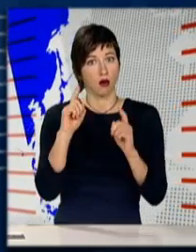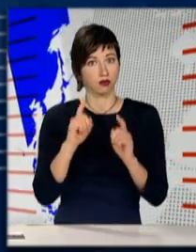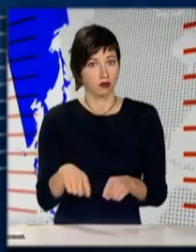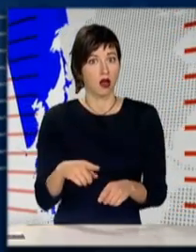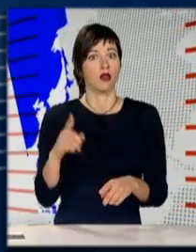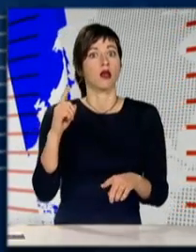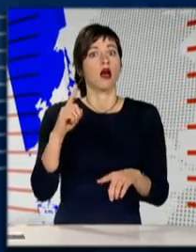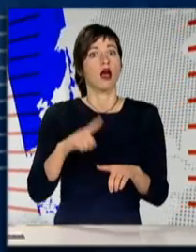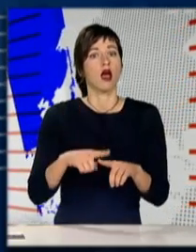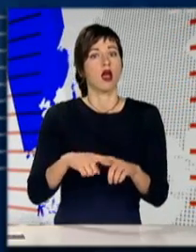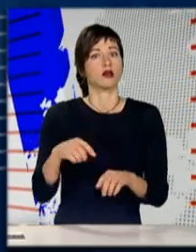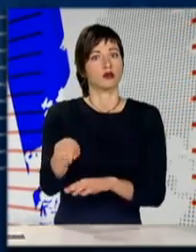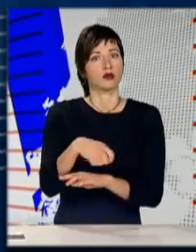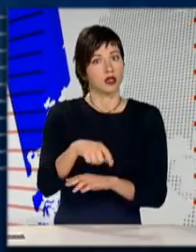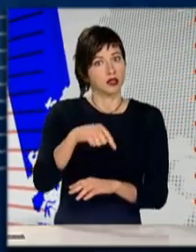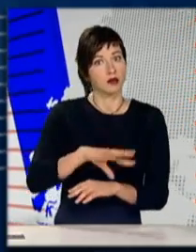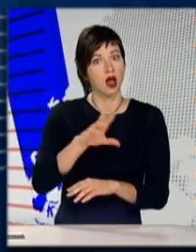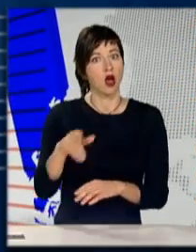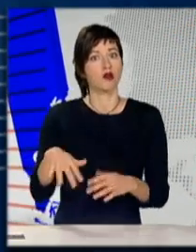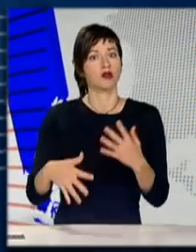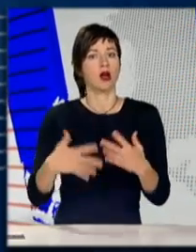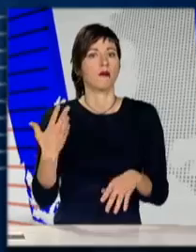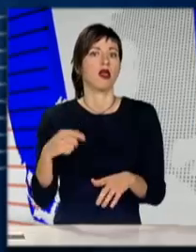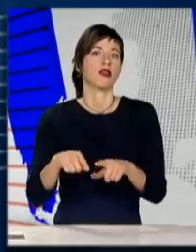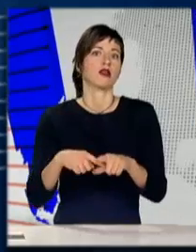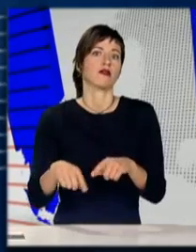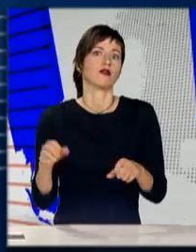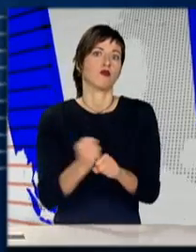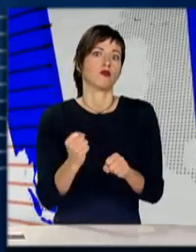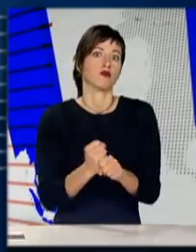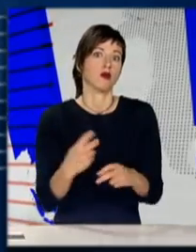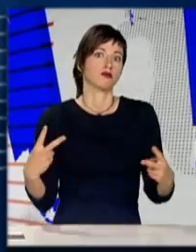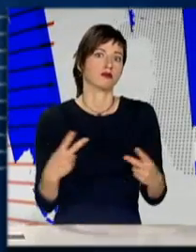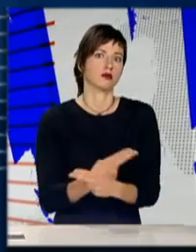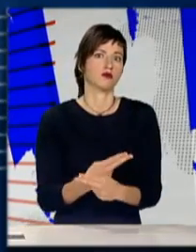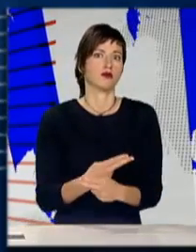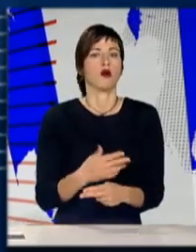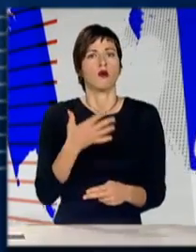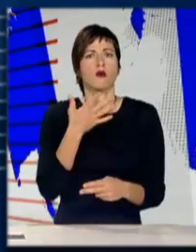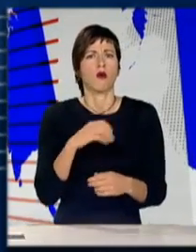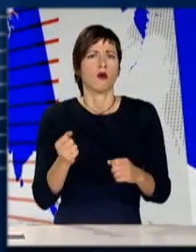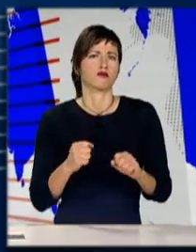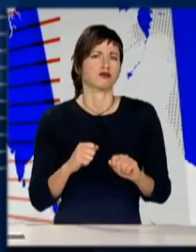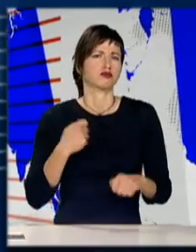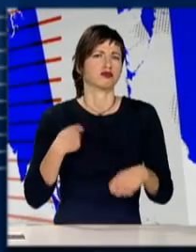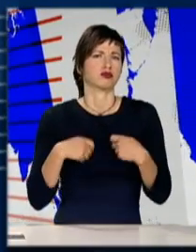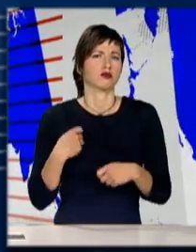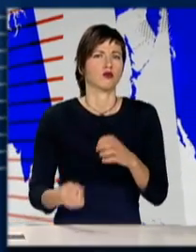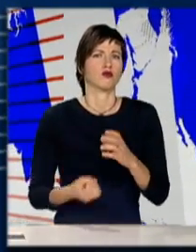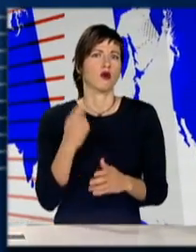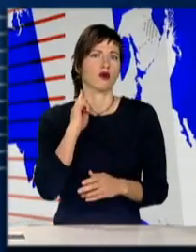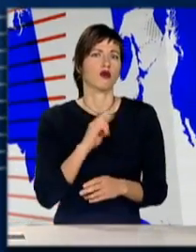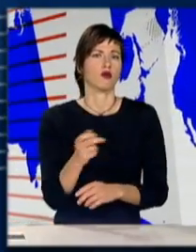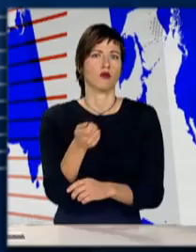Έλληνες νομικοί απέχουν από σήμερα και ως τις 15 Δεκεμβρίου από τα καθήκοντά τους, αντιδρώντας στο νέο κώδικα